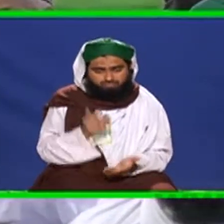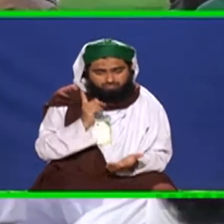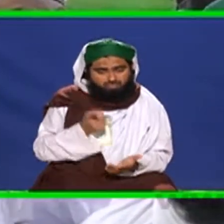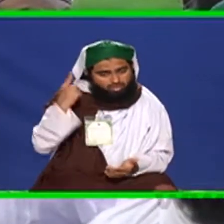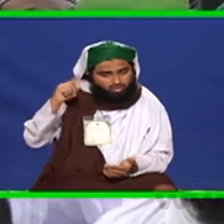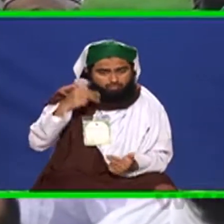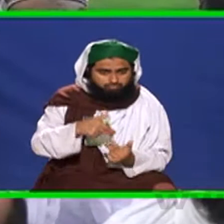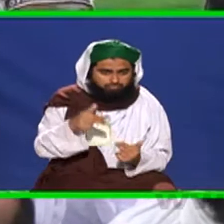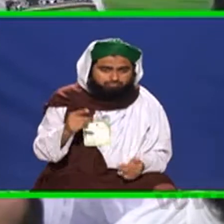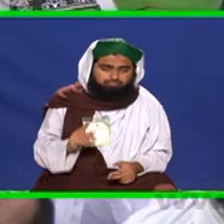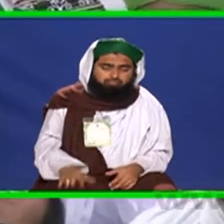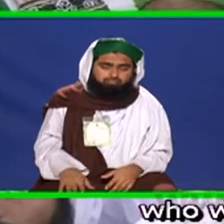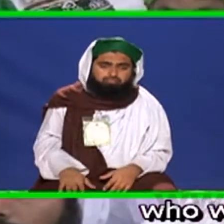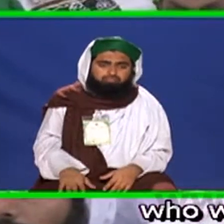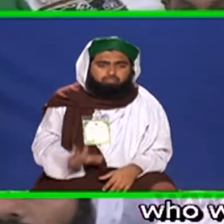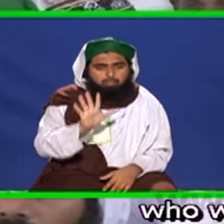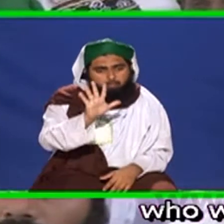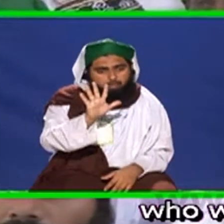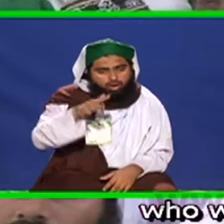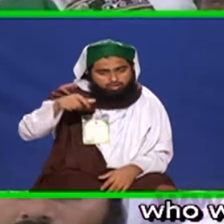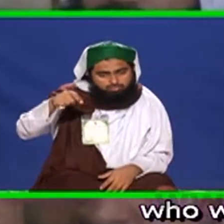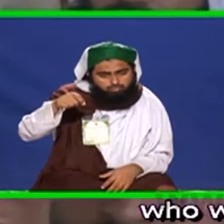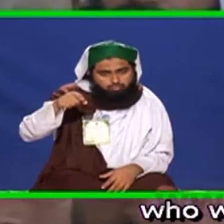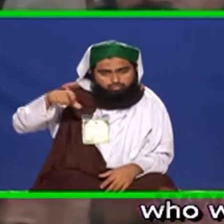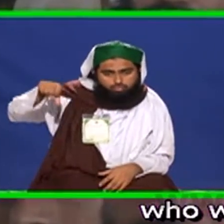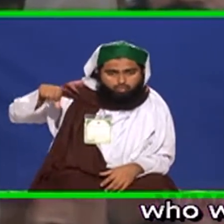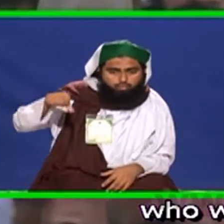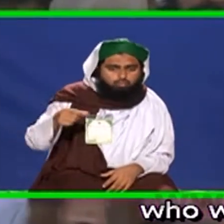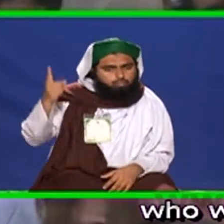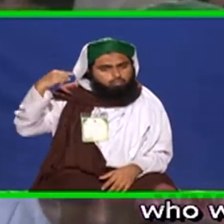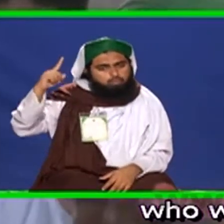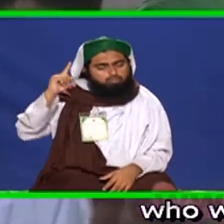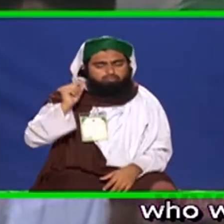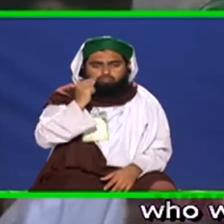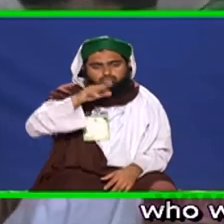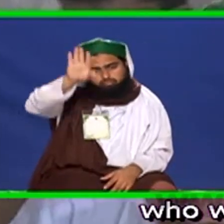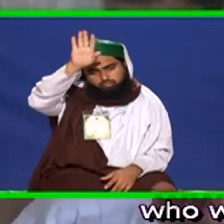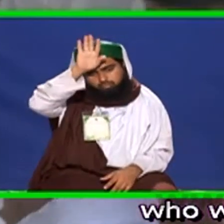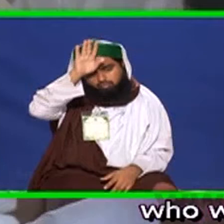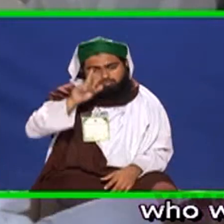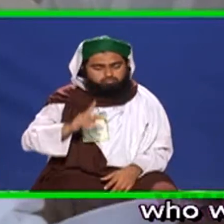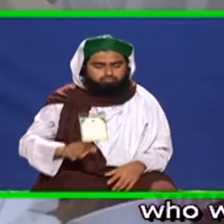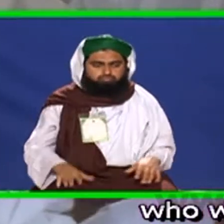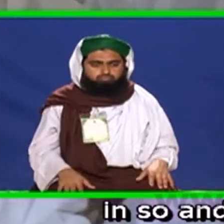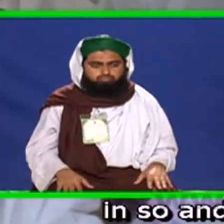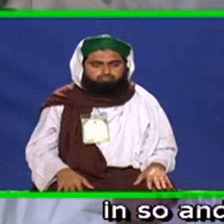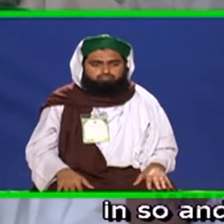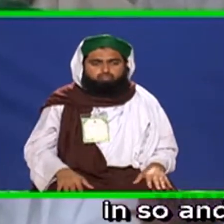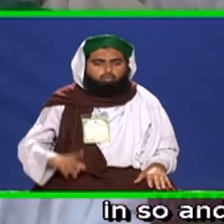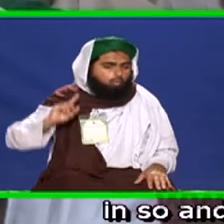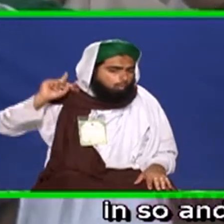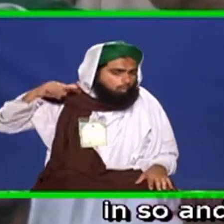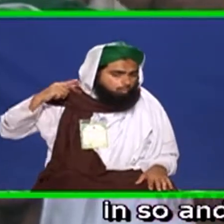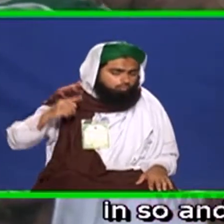ایک بادشاہ، بہت بڑا بادشاہ، اس کو اس کے نجومیوں نے بتایا کہ فلاں سال، فلاں